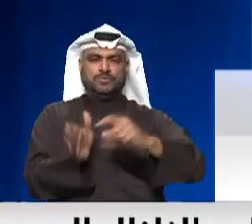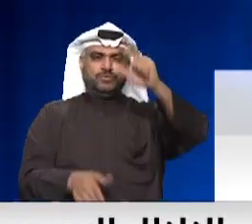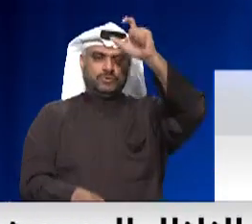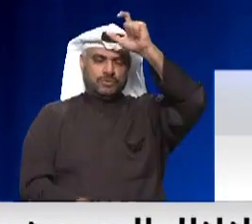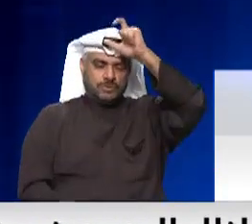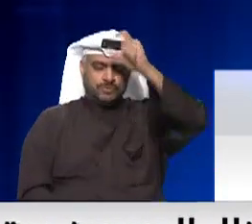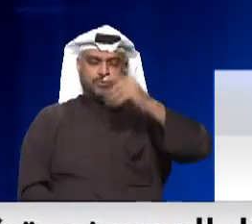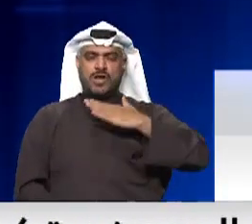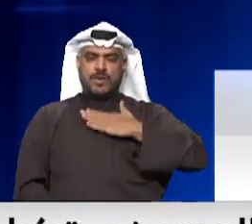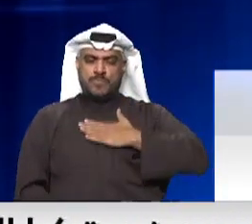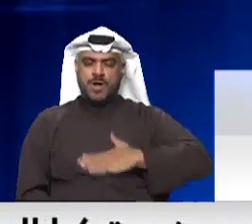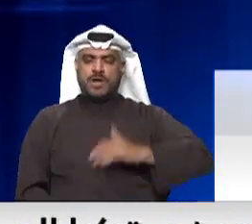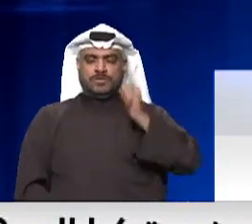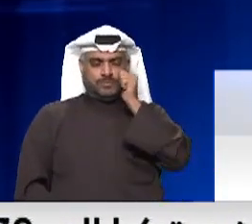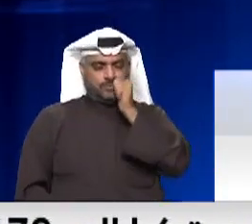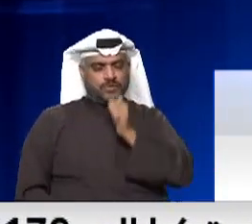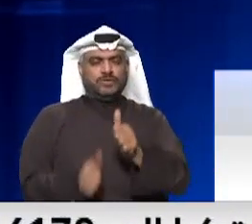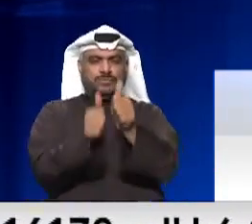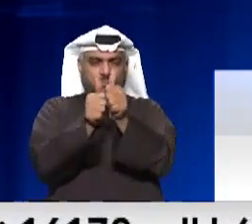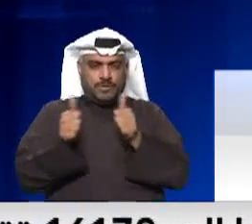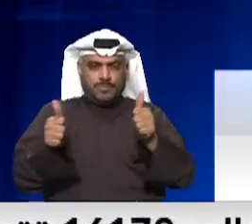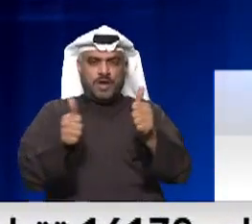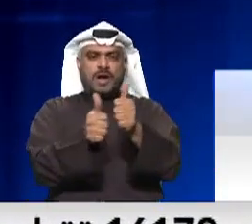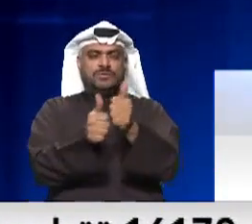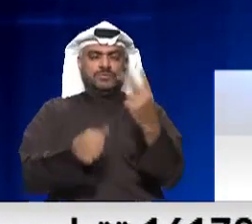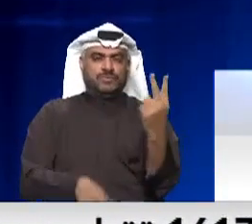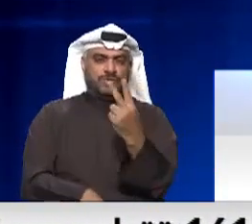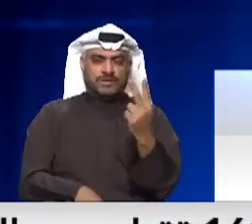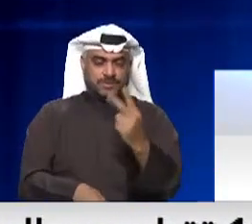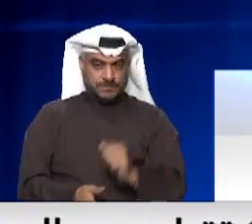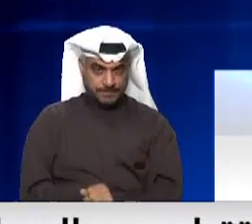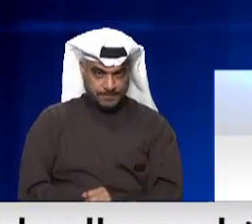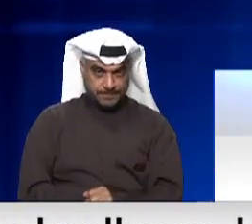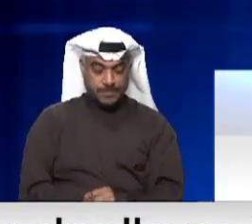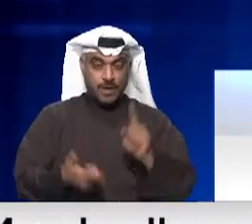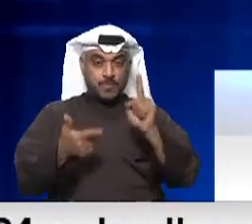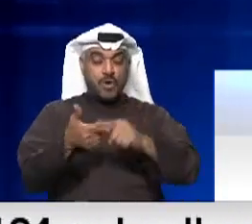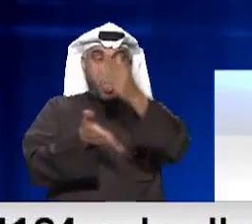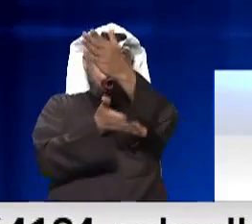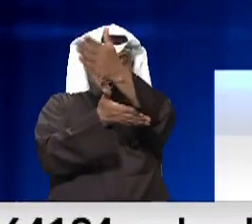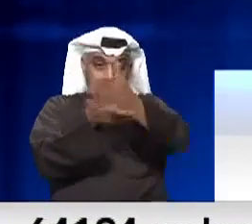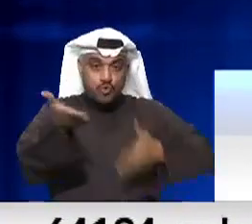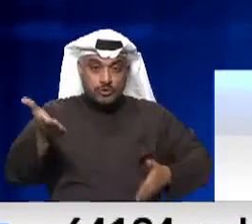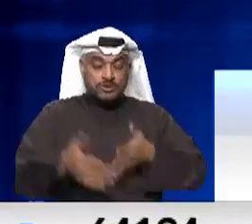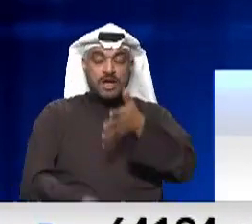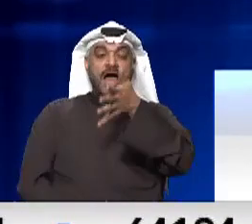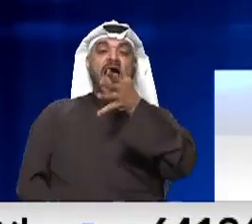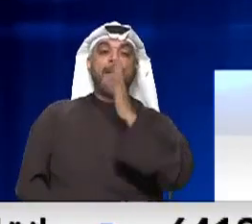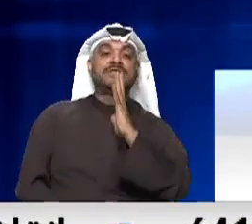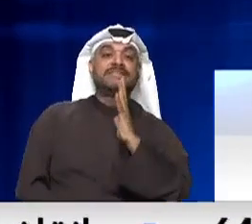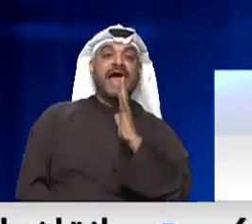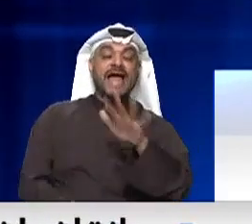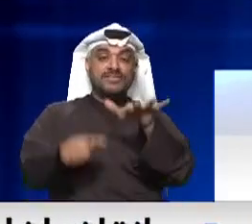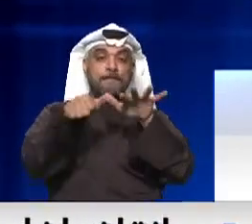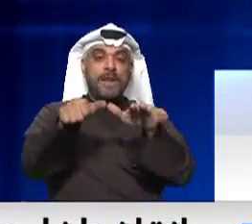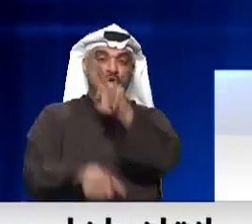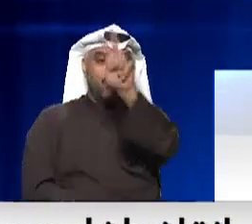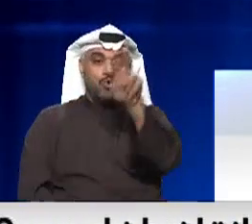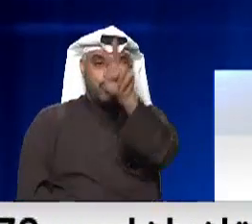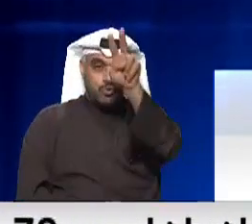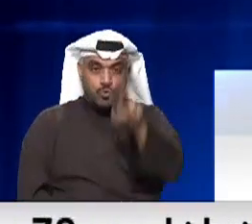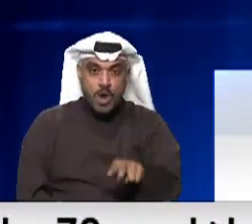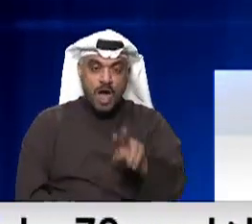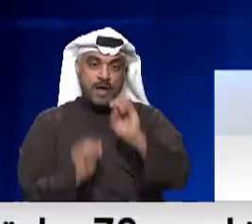المعاناة الإنسانية عن المتضررين في البلدين. وسيتم تخصيص مبلغ 15 مليون دولار